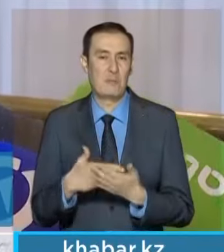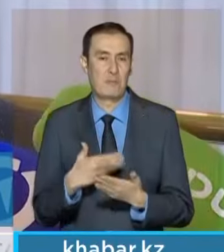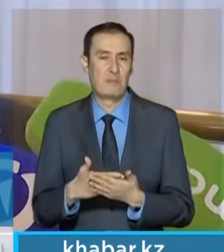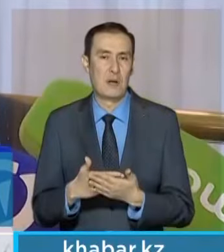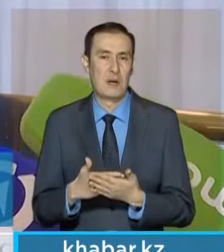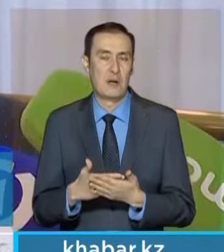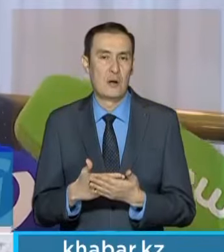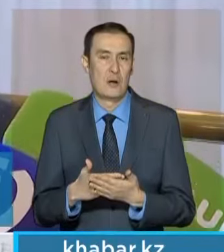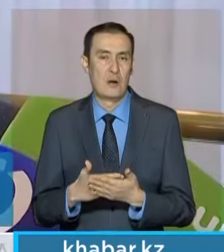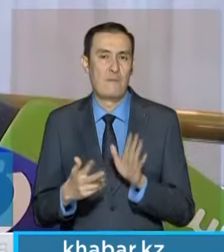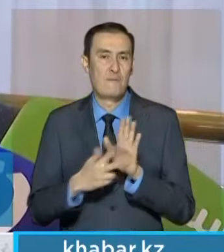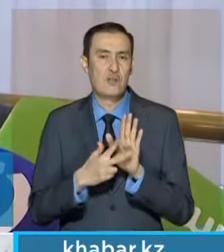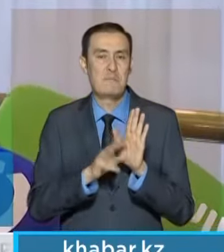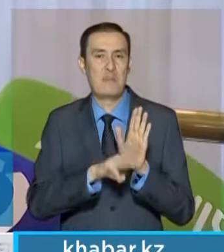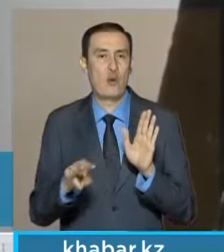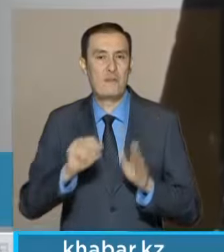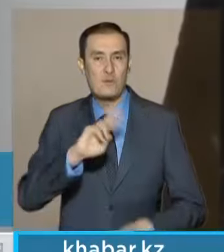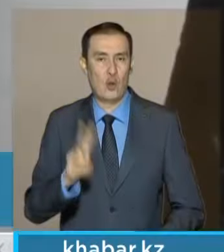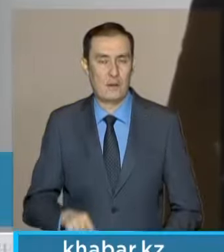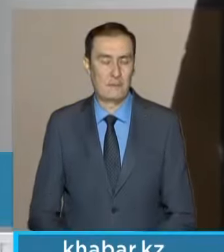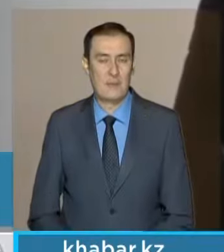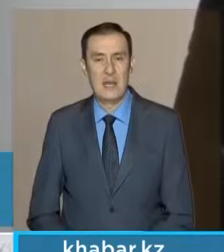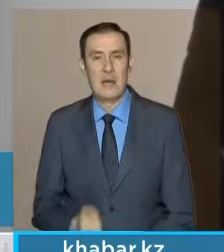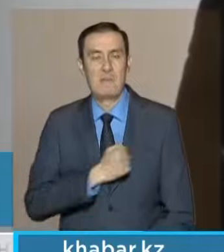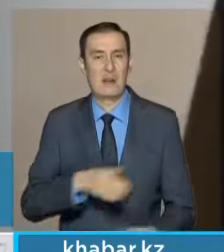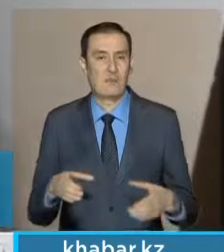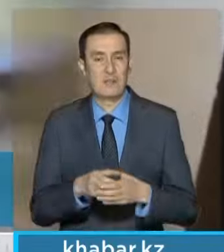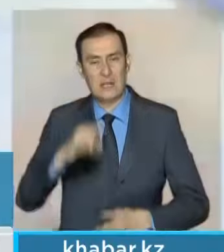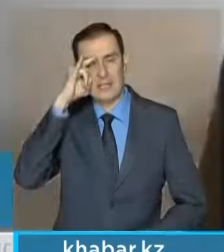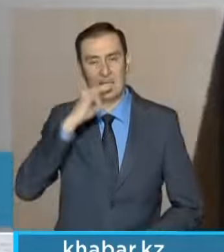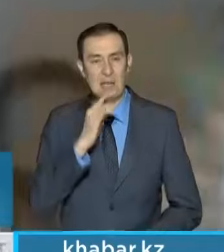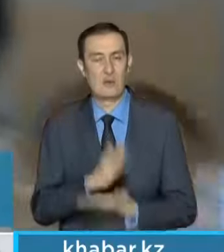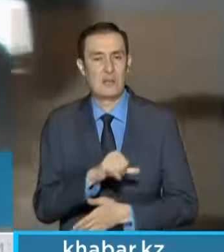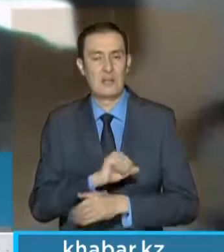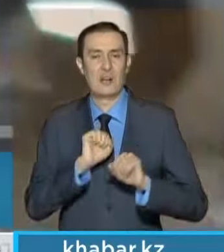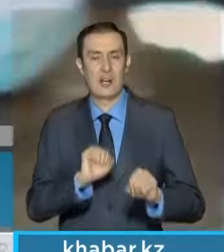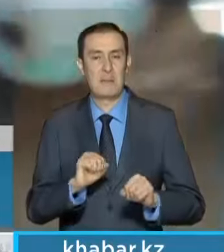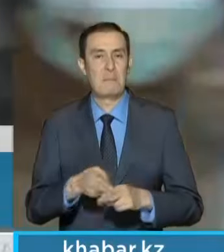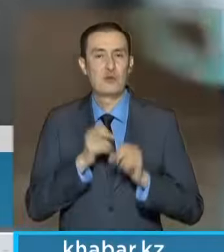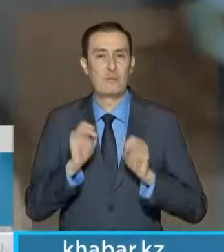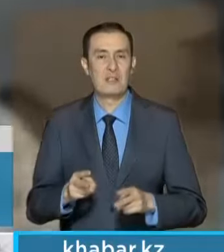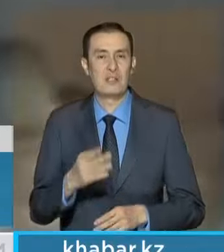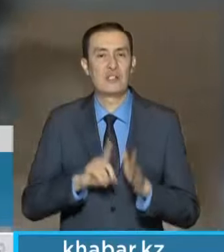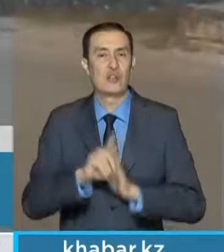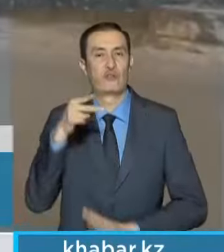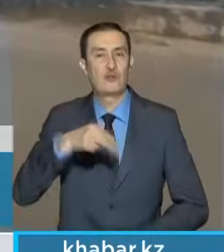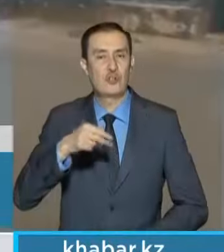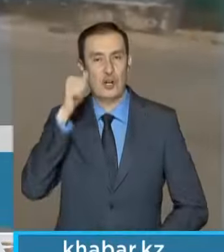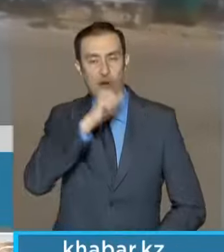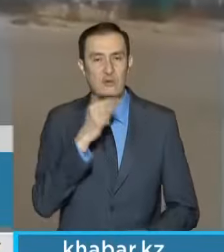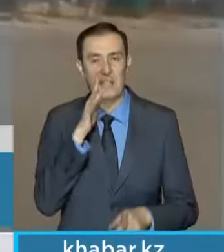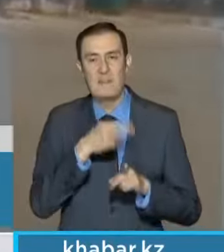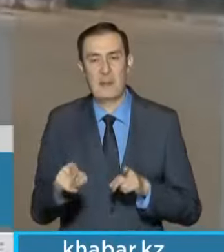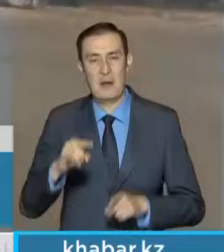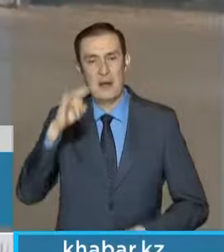посчитали, около 8 миллионов долларов. Миротворцы вооруженных сил Казахстана стоят на страже мира и безопасности с 2000-х годов. За это время